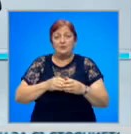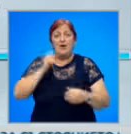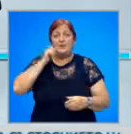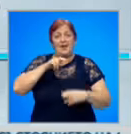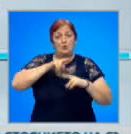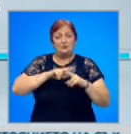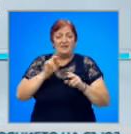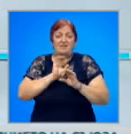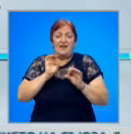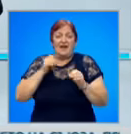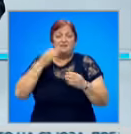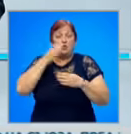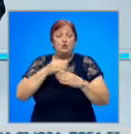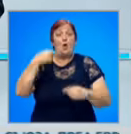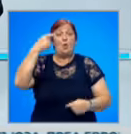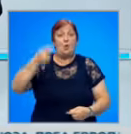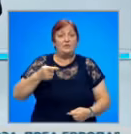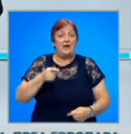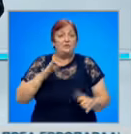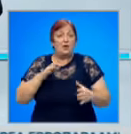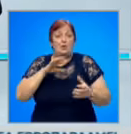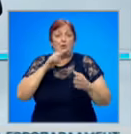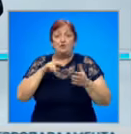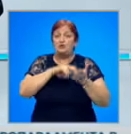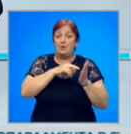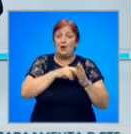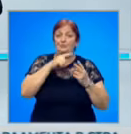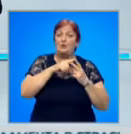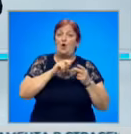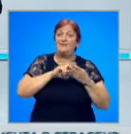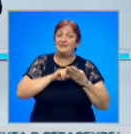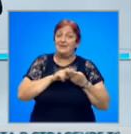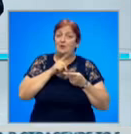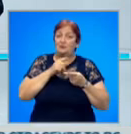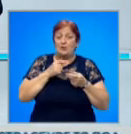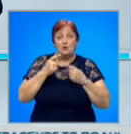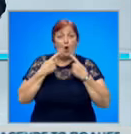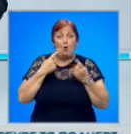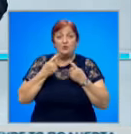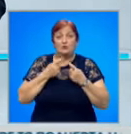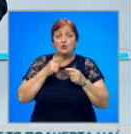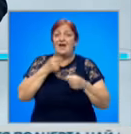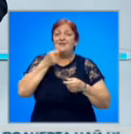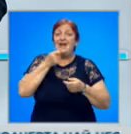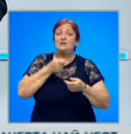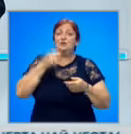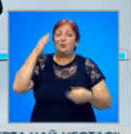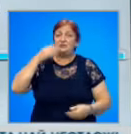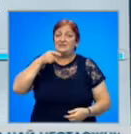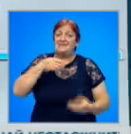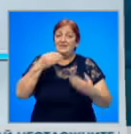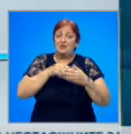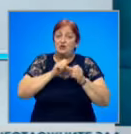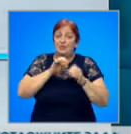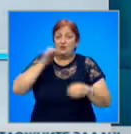Имената остават неясни до утре. Евентуалният политически проект Петков-Василев обаче е все по-обсъждан. От Финансовото министерство тази